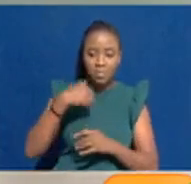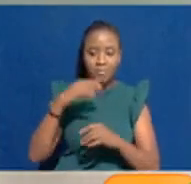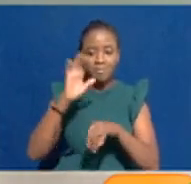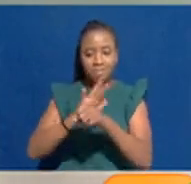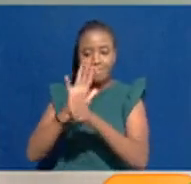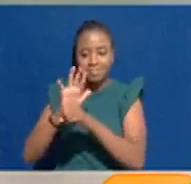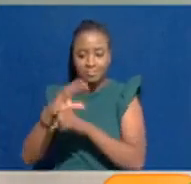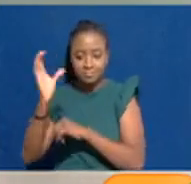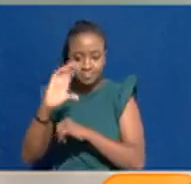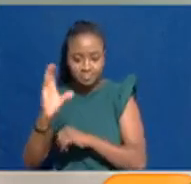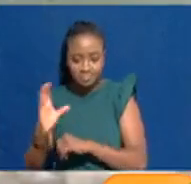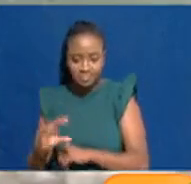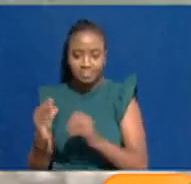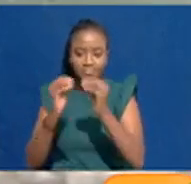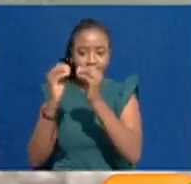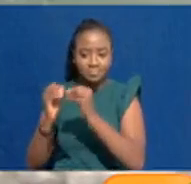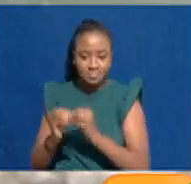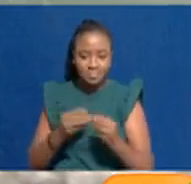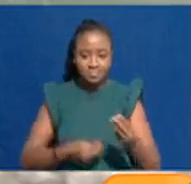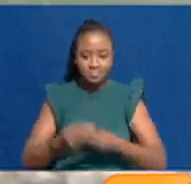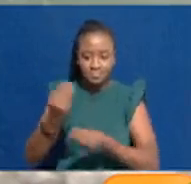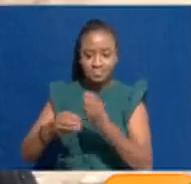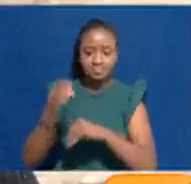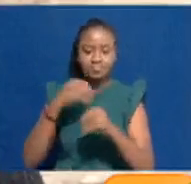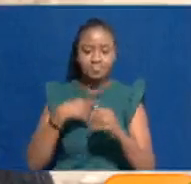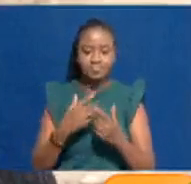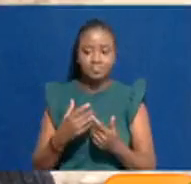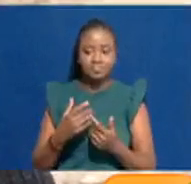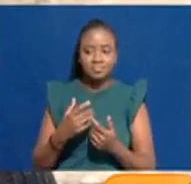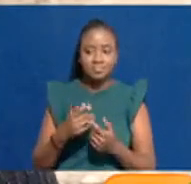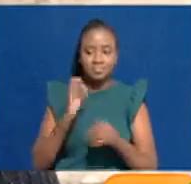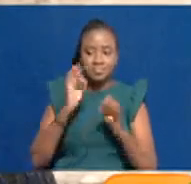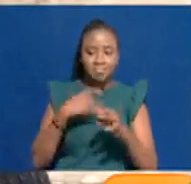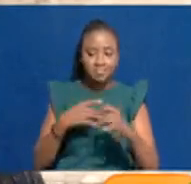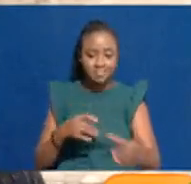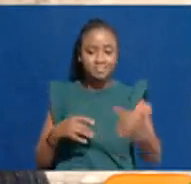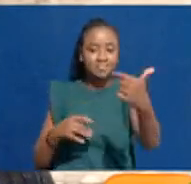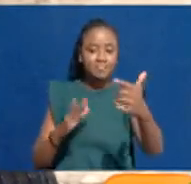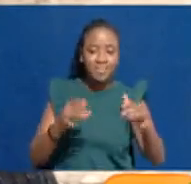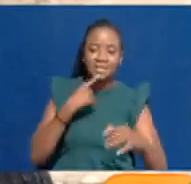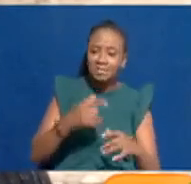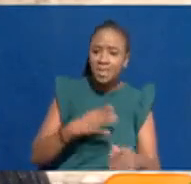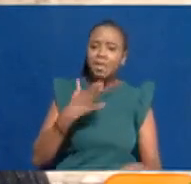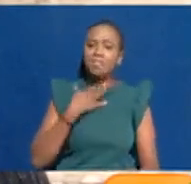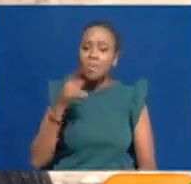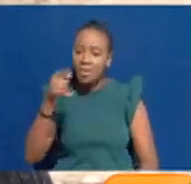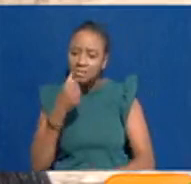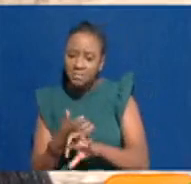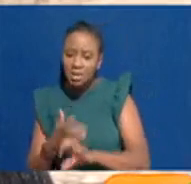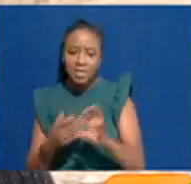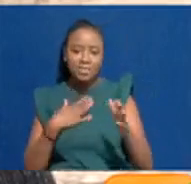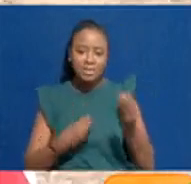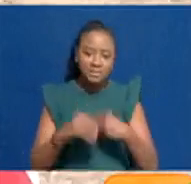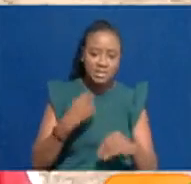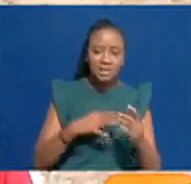wengi, nimeweza kupatana na wateja wengi na kujuana na watu wengi. Nikipiga tu hivi, shiko niuzie, shiko na ngoja hiyo mawe yako, shiko